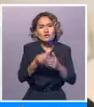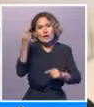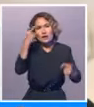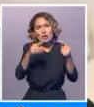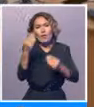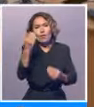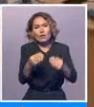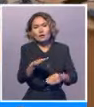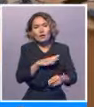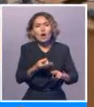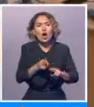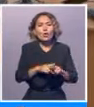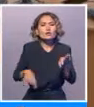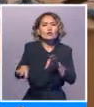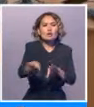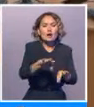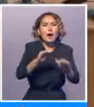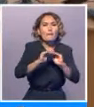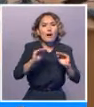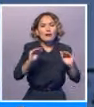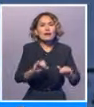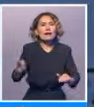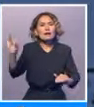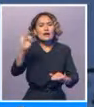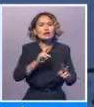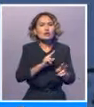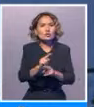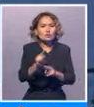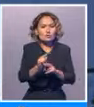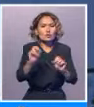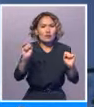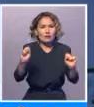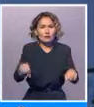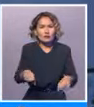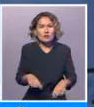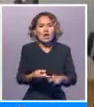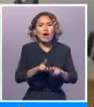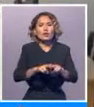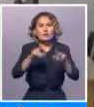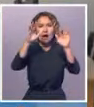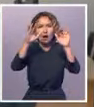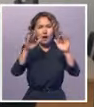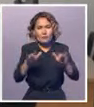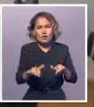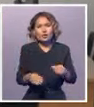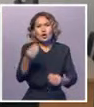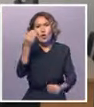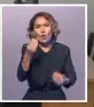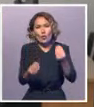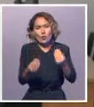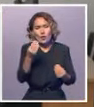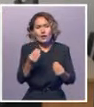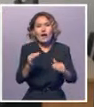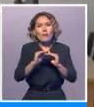айдан асты. Осы жоба арқылы балаларға тарихты түсіндіруге болады, дейді ол. Қазіргі заманда осы компьютер ойындары ол балалар арасында өте